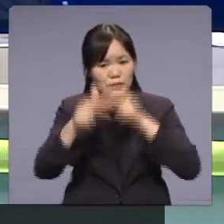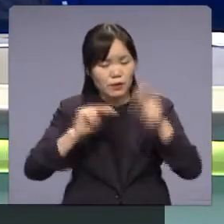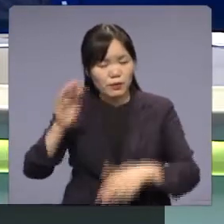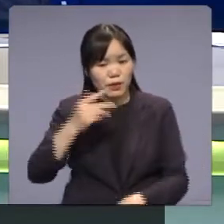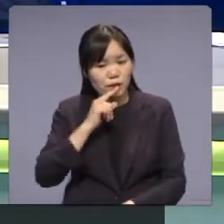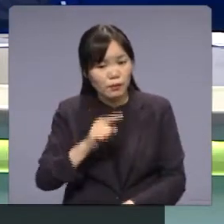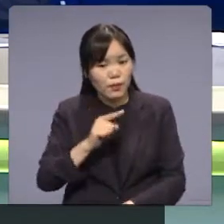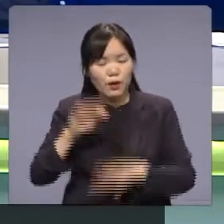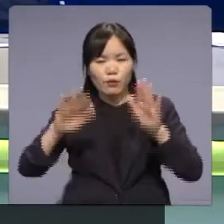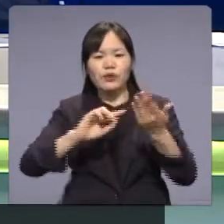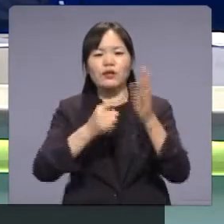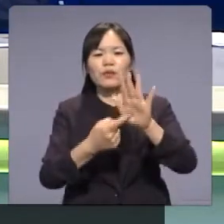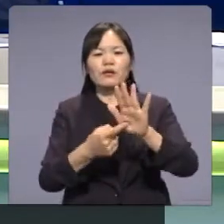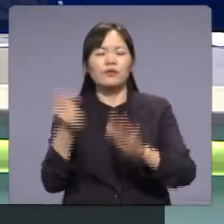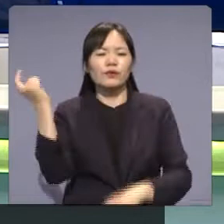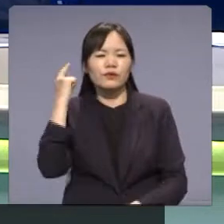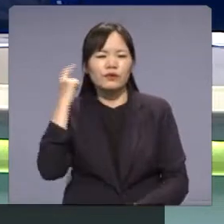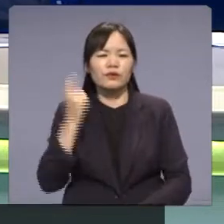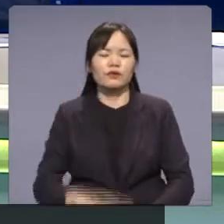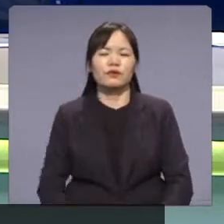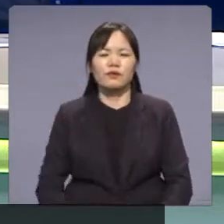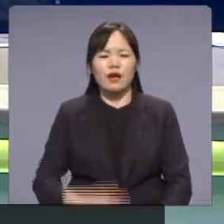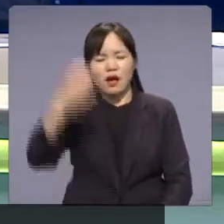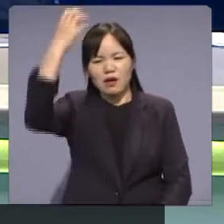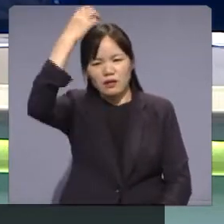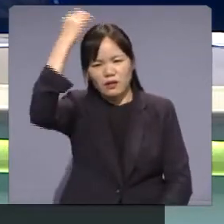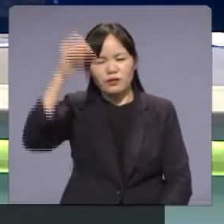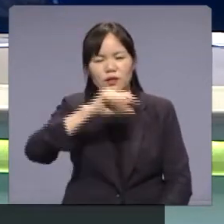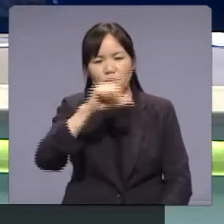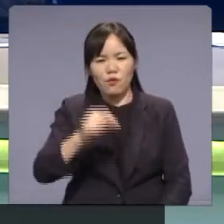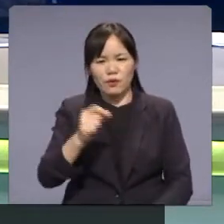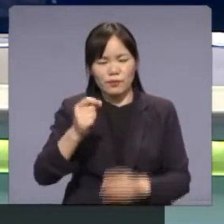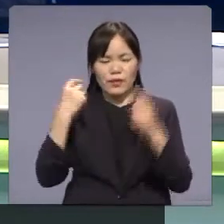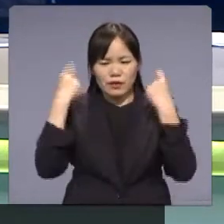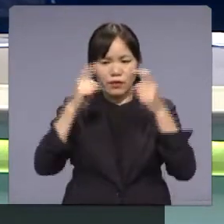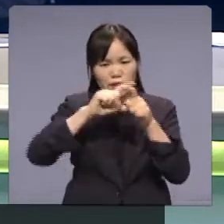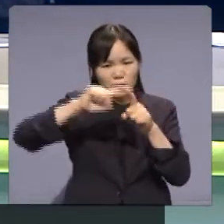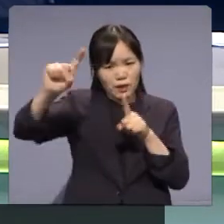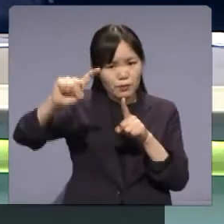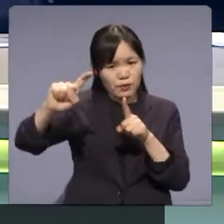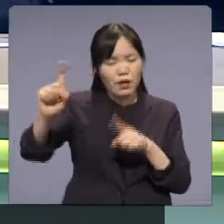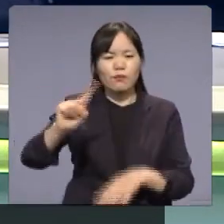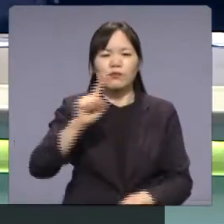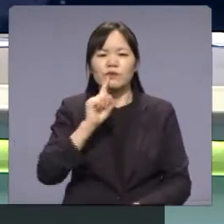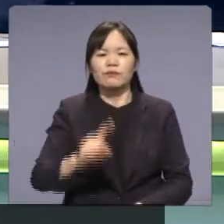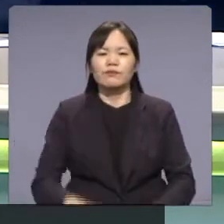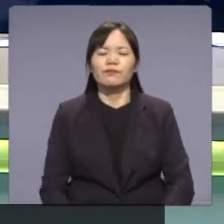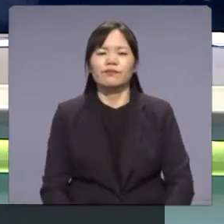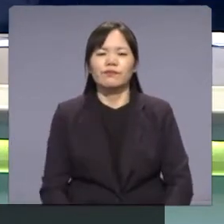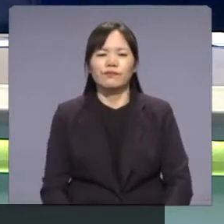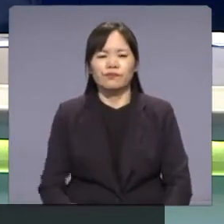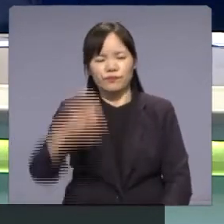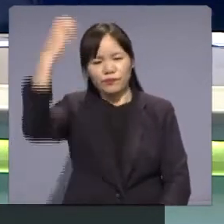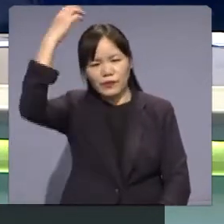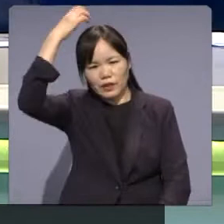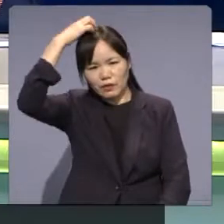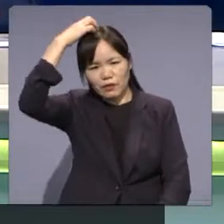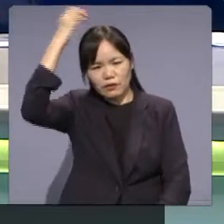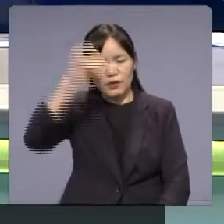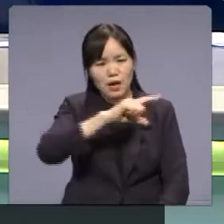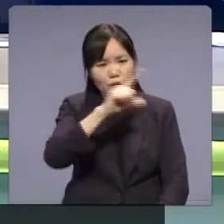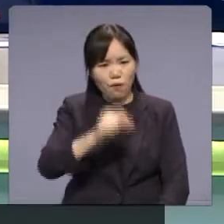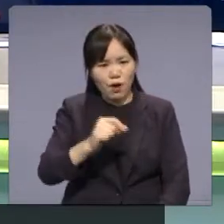들었습니다. 오늘 네. 발표가 났다고 들었고요. 그리고 영종 월미 관광 케이블카는 어떤 얘기일까요? 네. 영종 월미 해상